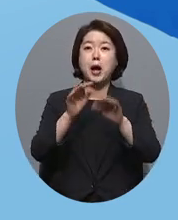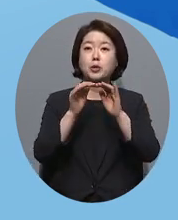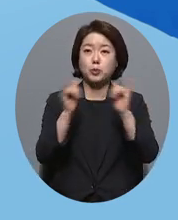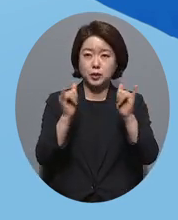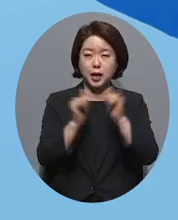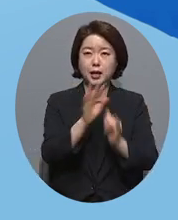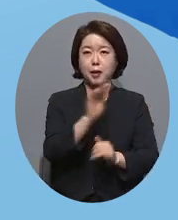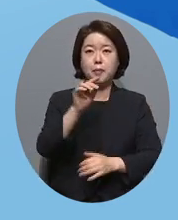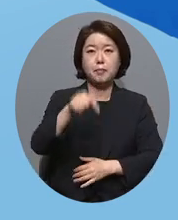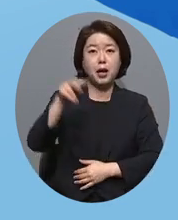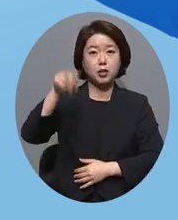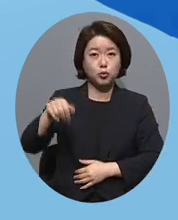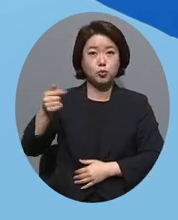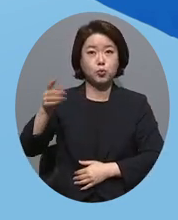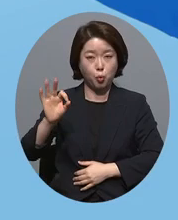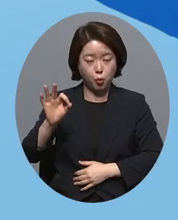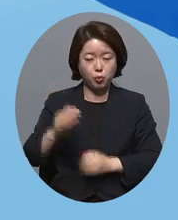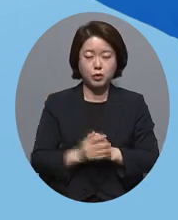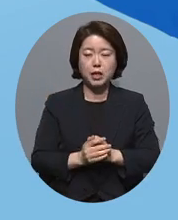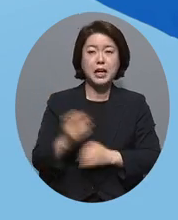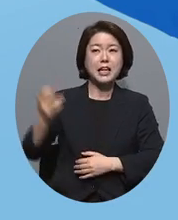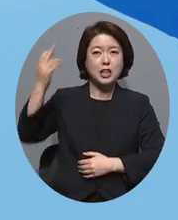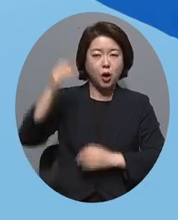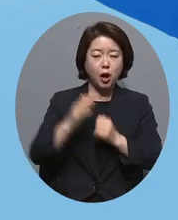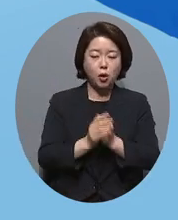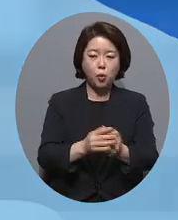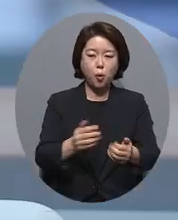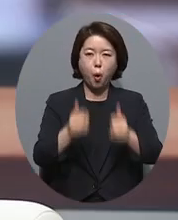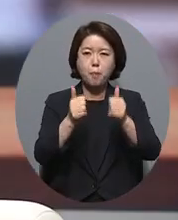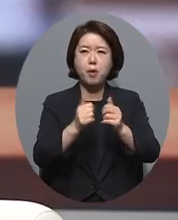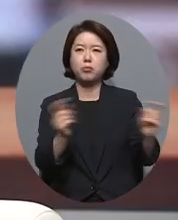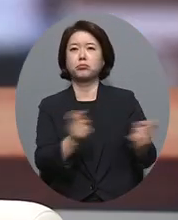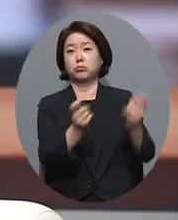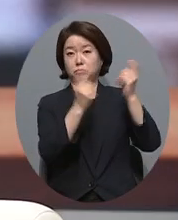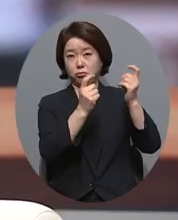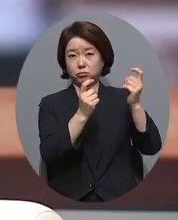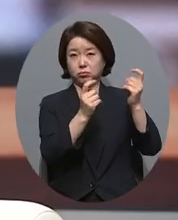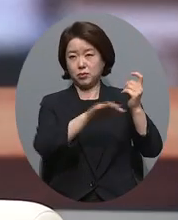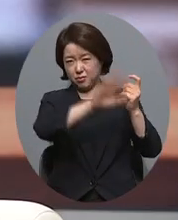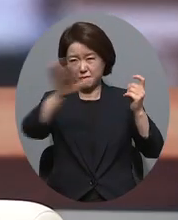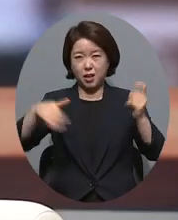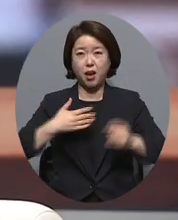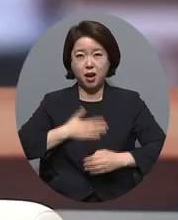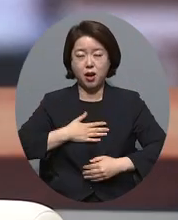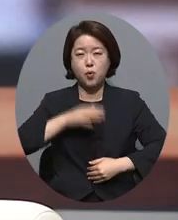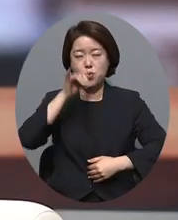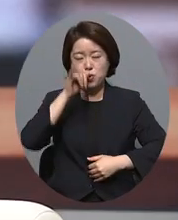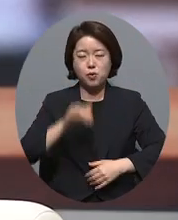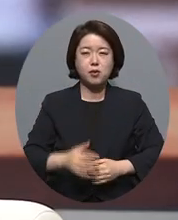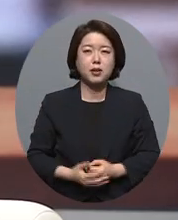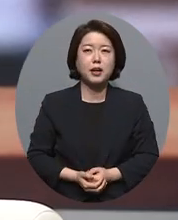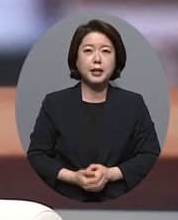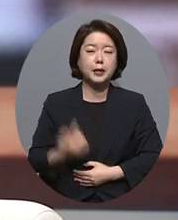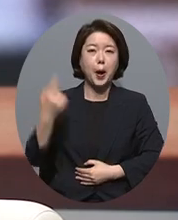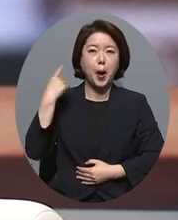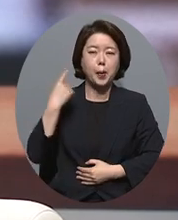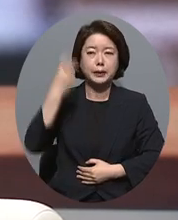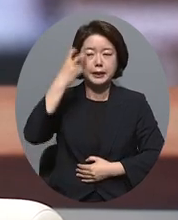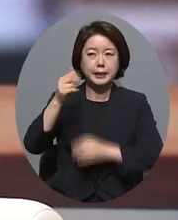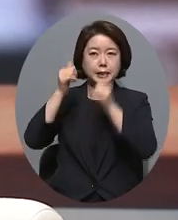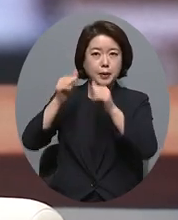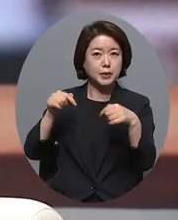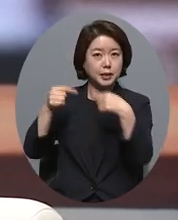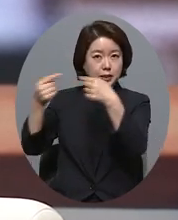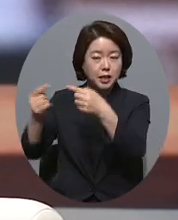박수홍씨인데요 친형과 법적 다툼을 벌이고 있다는 소식은 이미 많은 분들이 알고 계실 겁니다 어제 검찰에